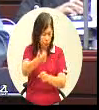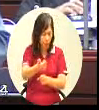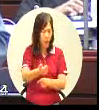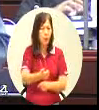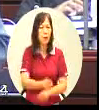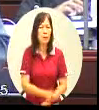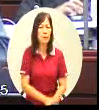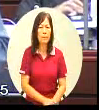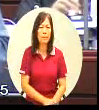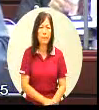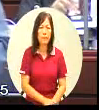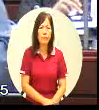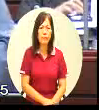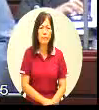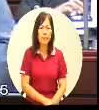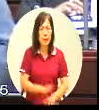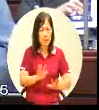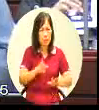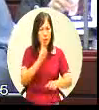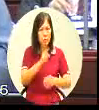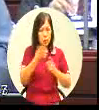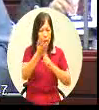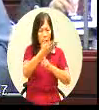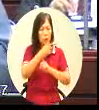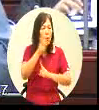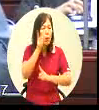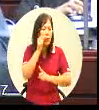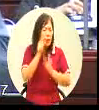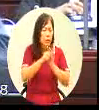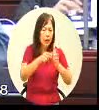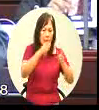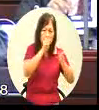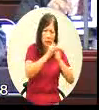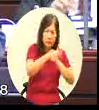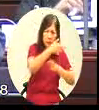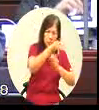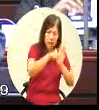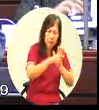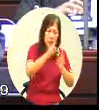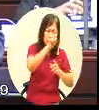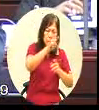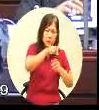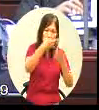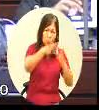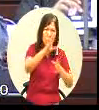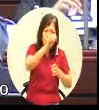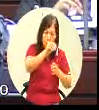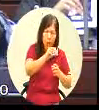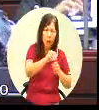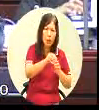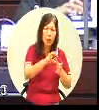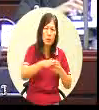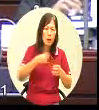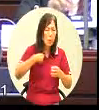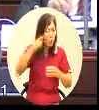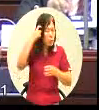价值。那现在你说基丁啊、茶山这个部分，你说1000几万，这个部分我想我